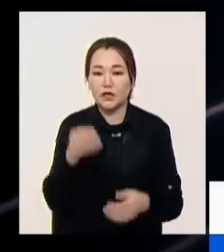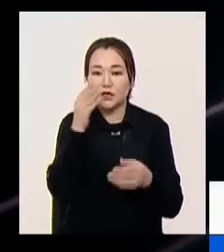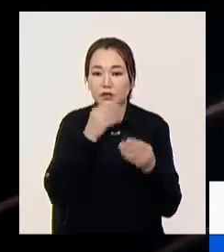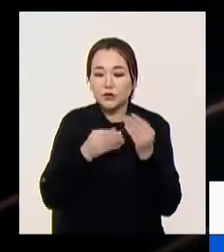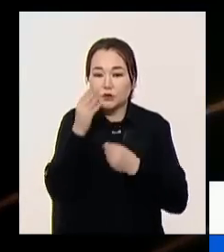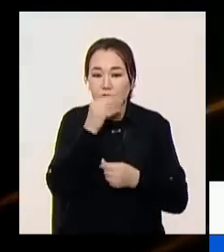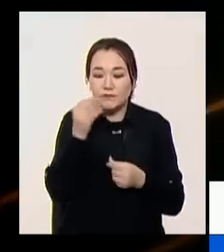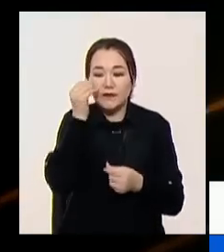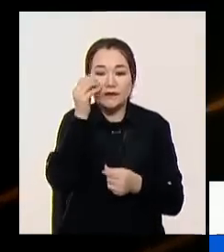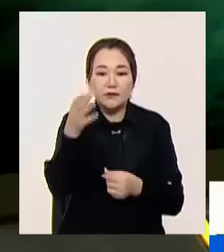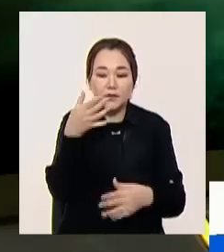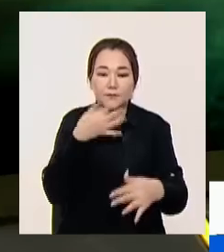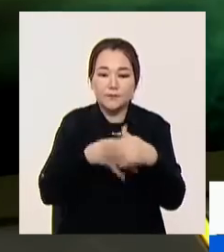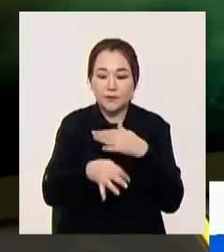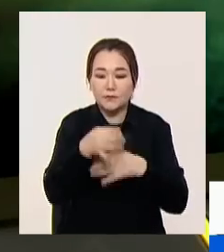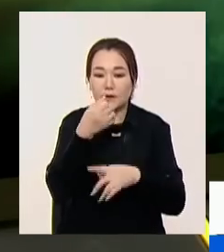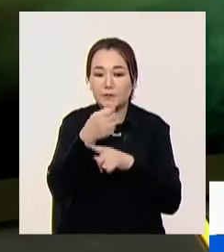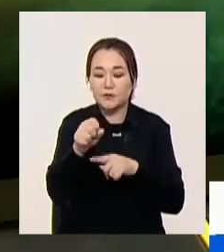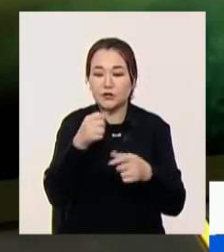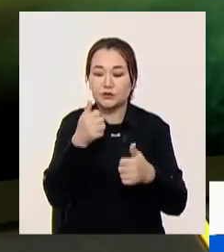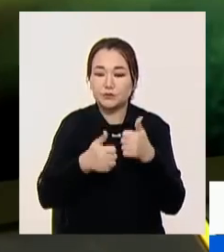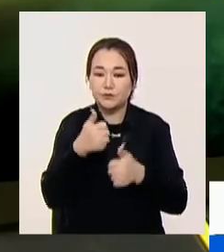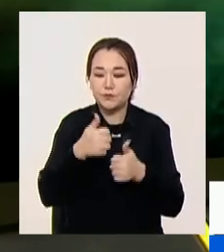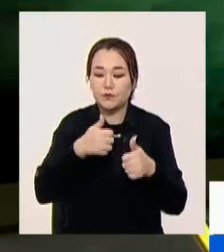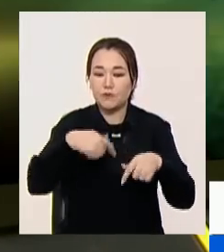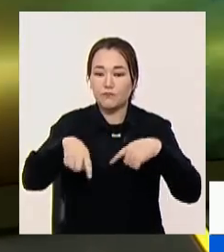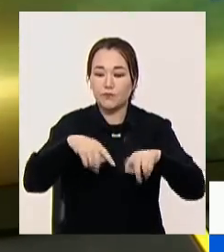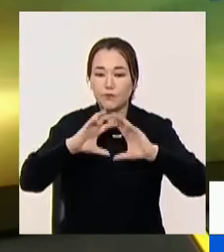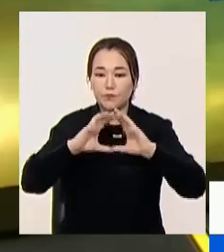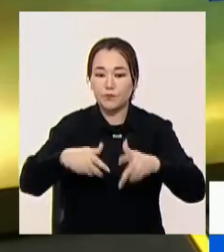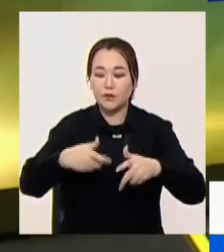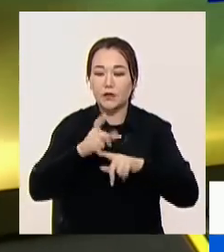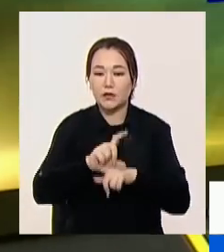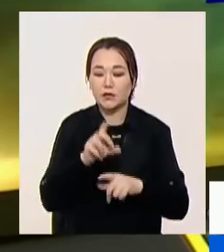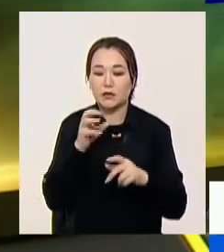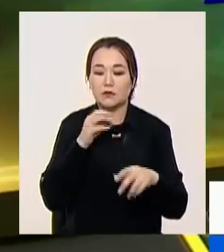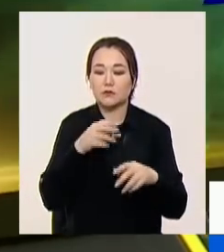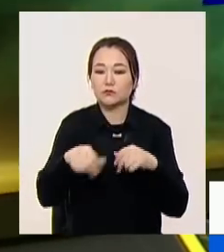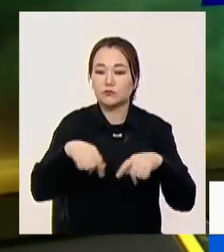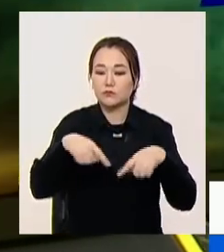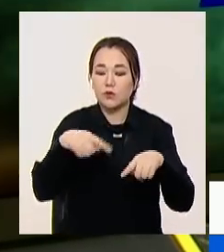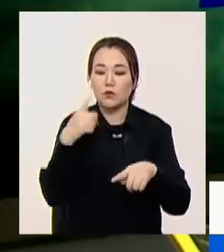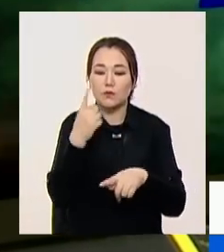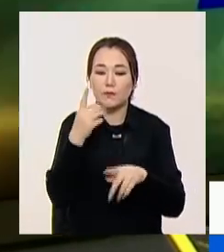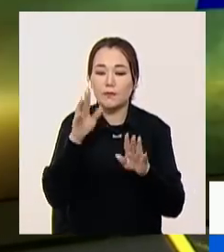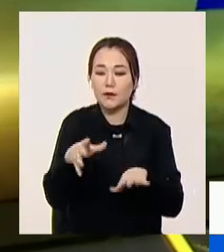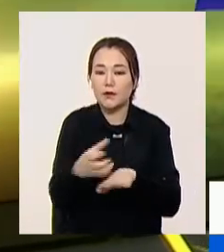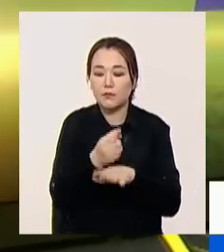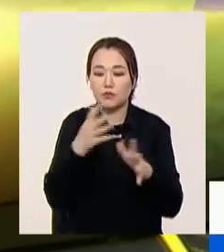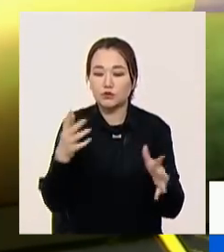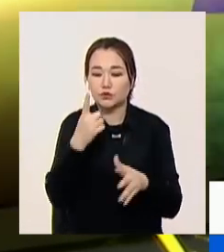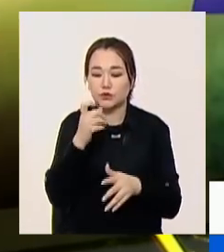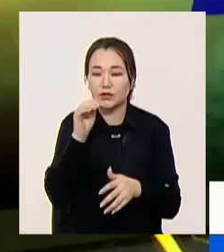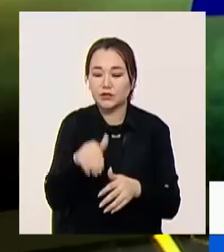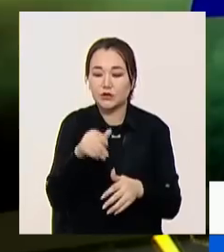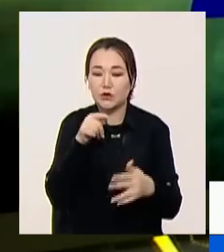Искусственный интеллект предсказал победителя чемпионата мира по футболу. Чтобы определить потенциального фаворита, программа провела больше 100 тысяч